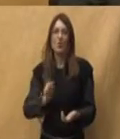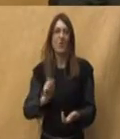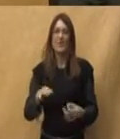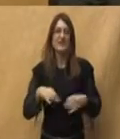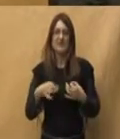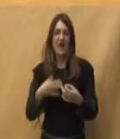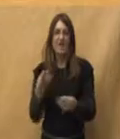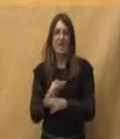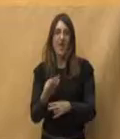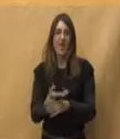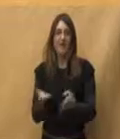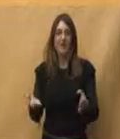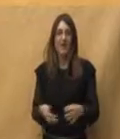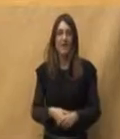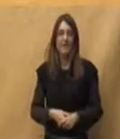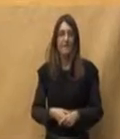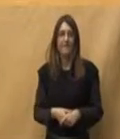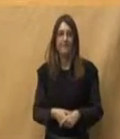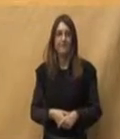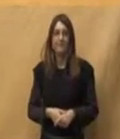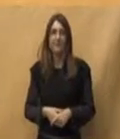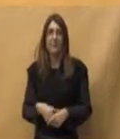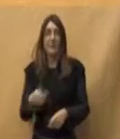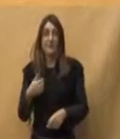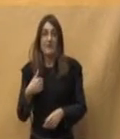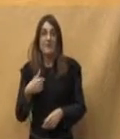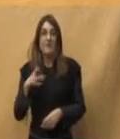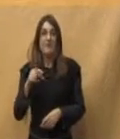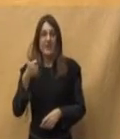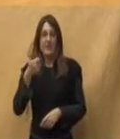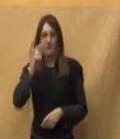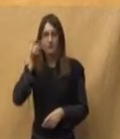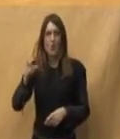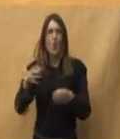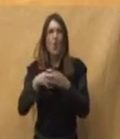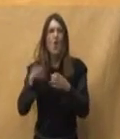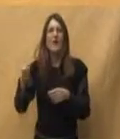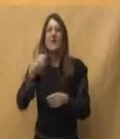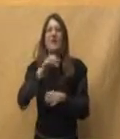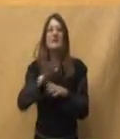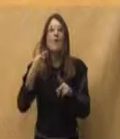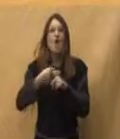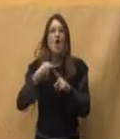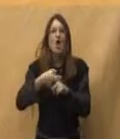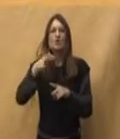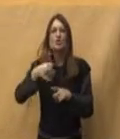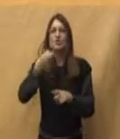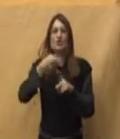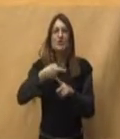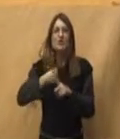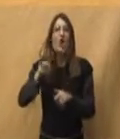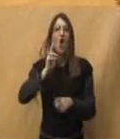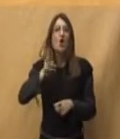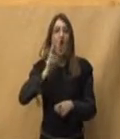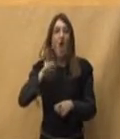navika. Ali sad ste spomenuli, ja sam imala jednoga u udruzi, on je jeo samo čips i pio Coca-Colu. Imao